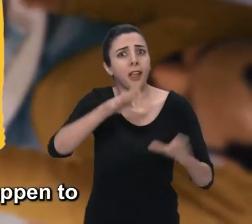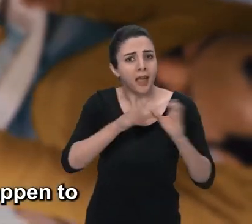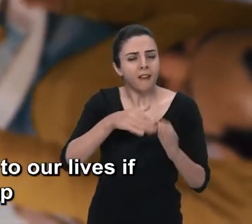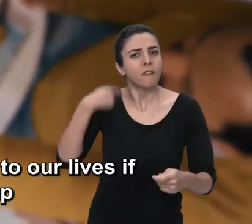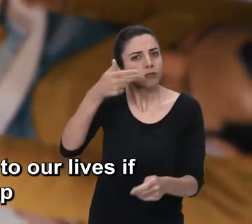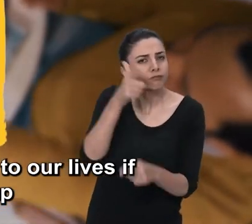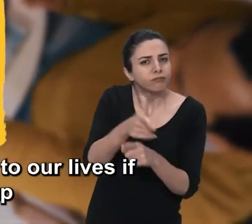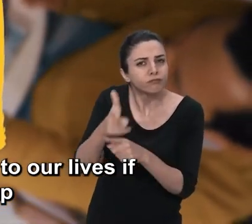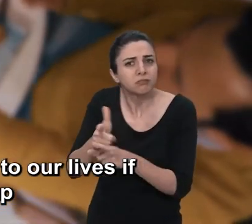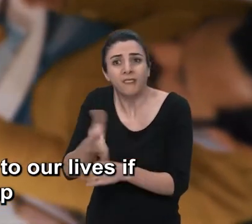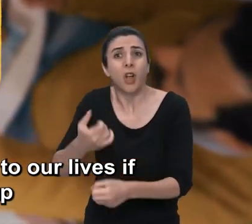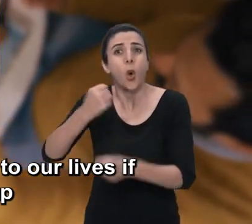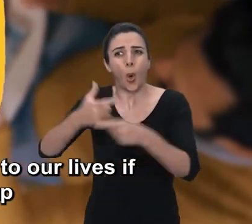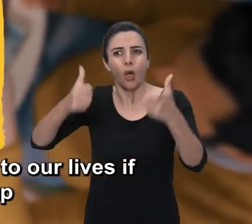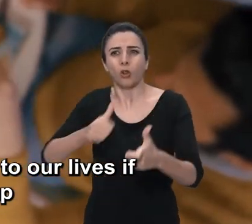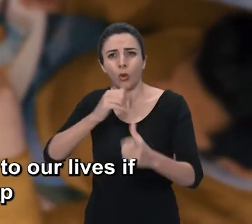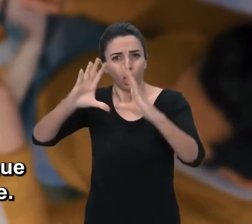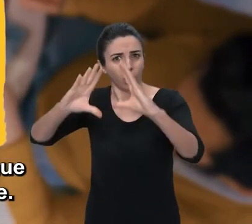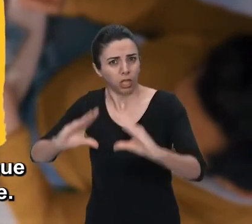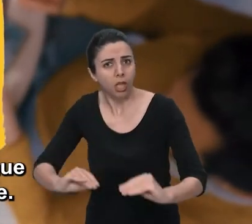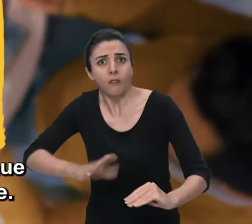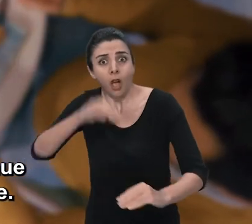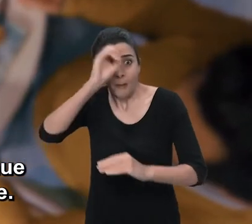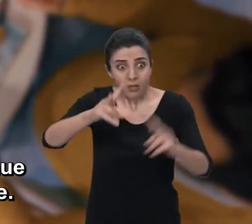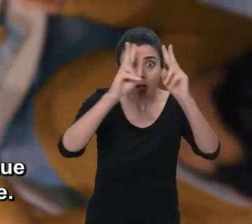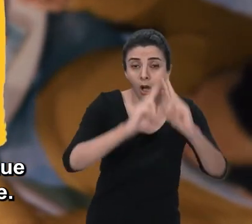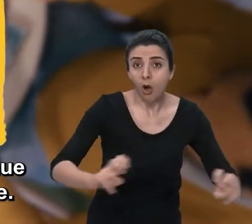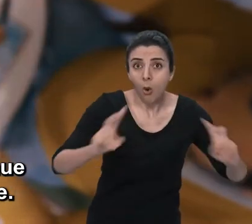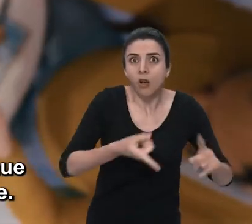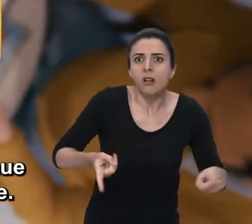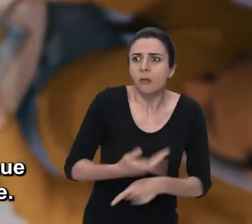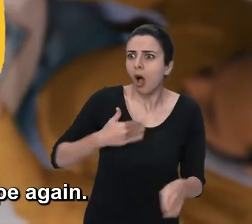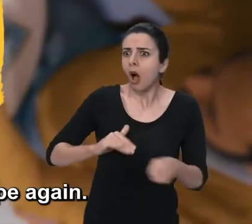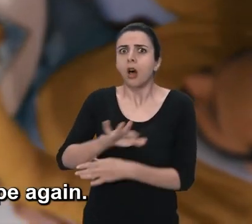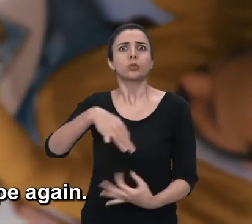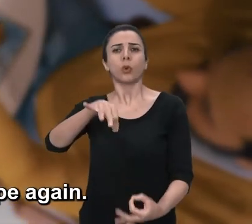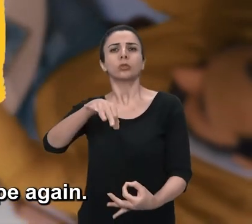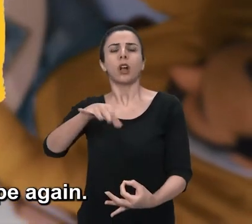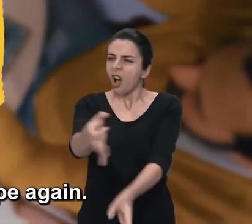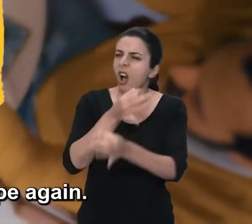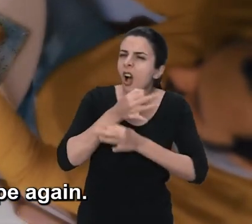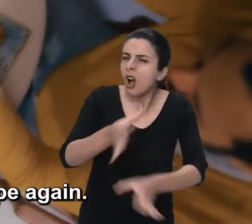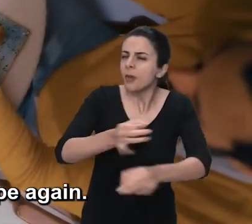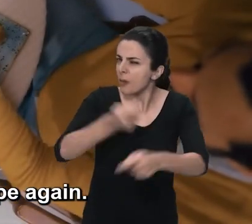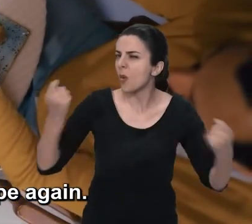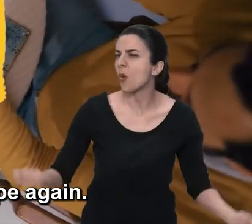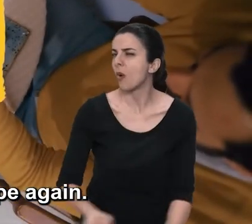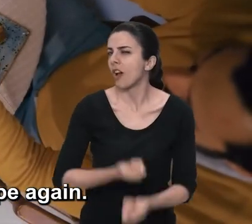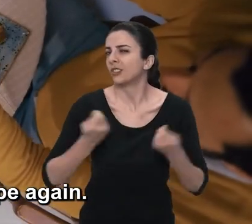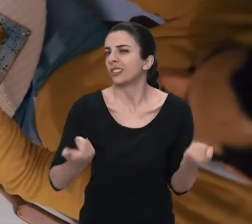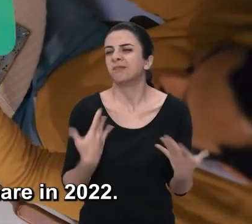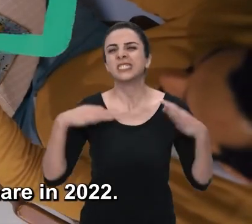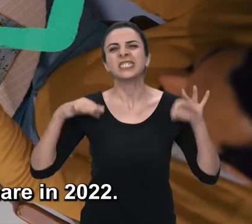kuruduğunda, karşı kıyıda maden arandığında hayatlarımıza ne olacağını duyurdu. Bak şimdi içimiz yine umutlu